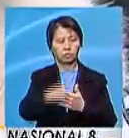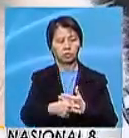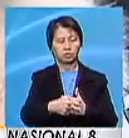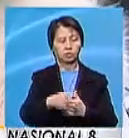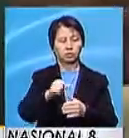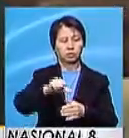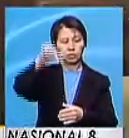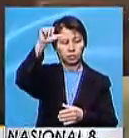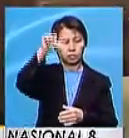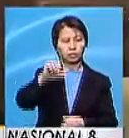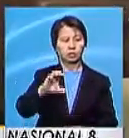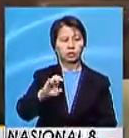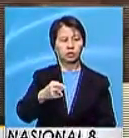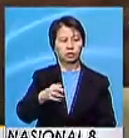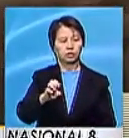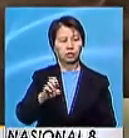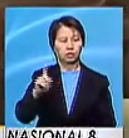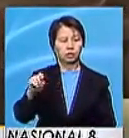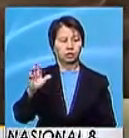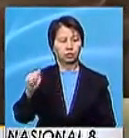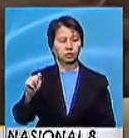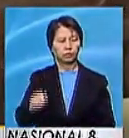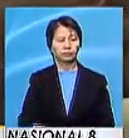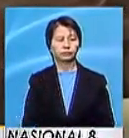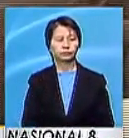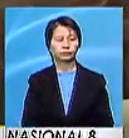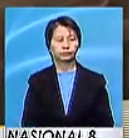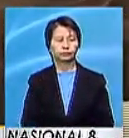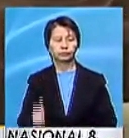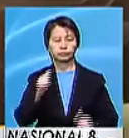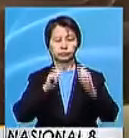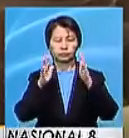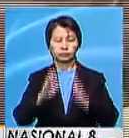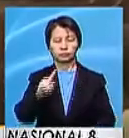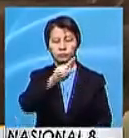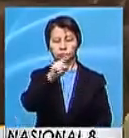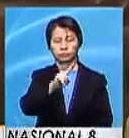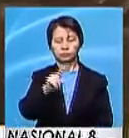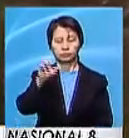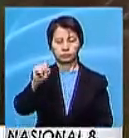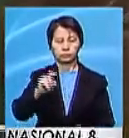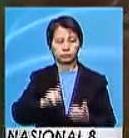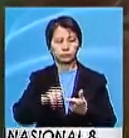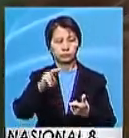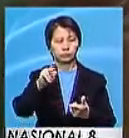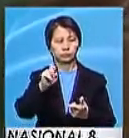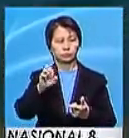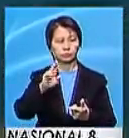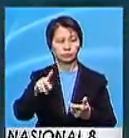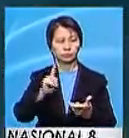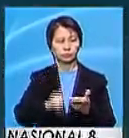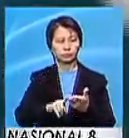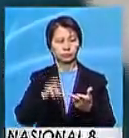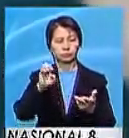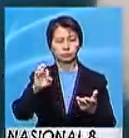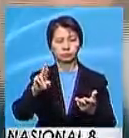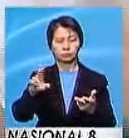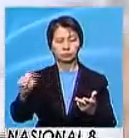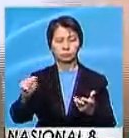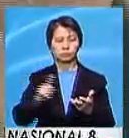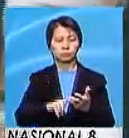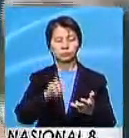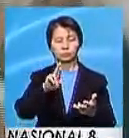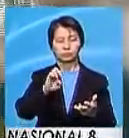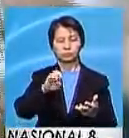ni. Antara artis yang diketengahkan ialah Zaitun Sameon, Nasir Wahab, Era Fazira dan